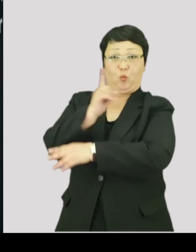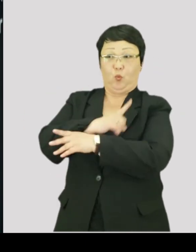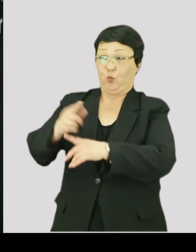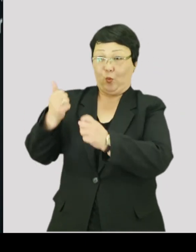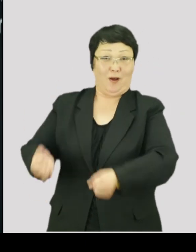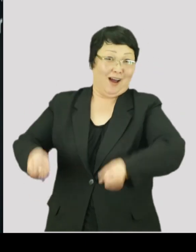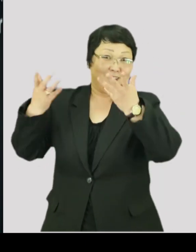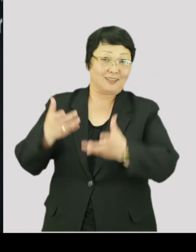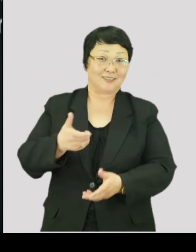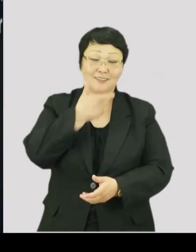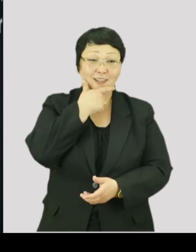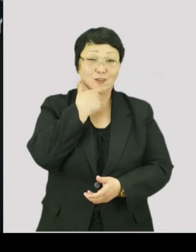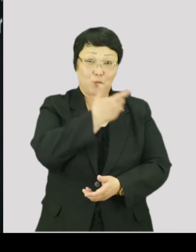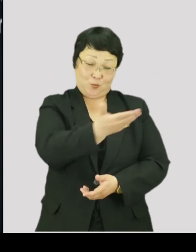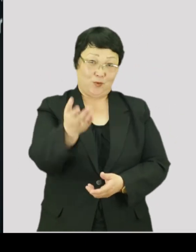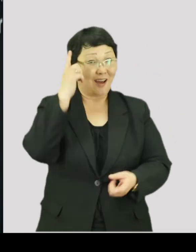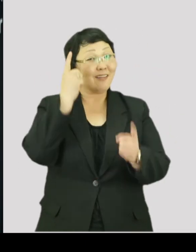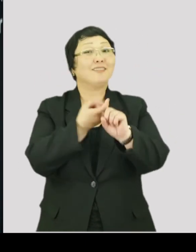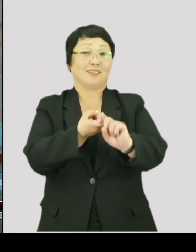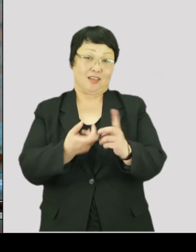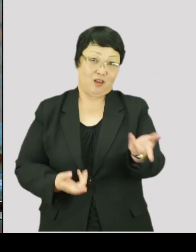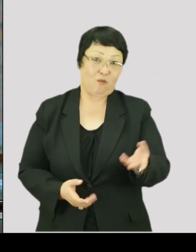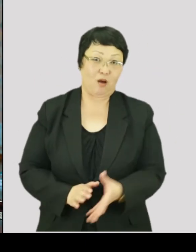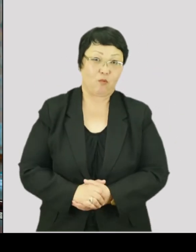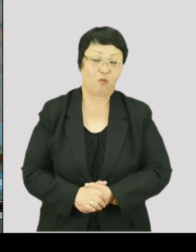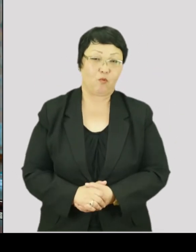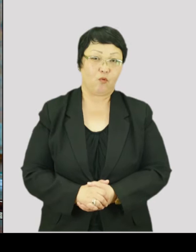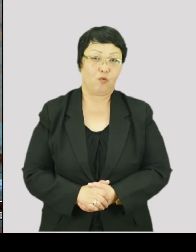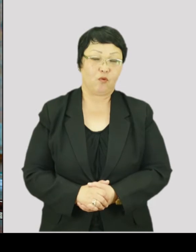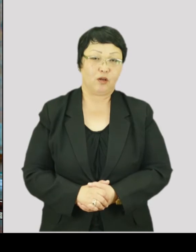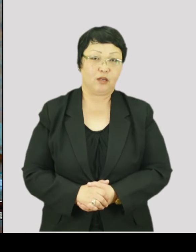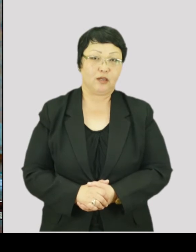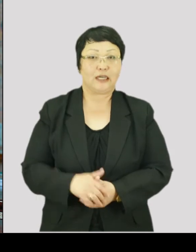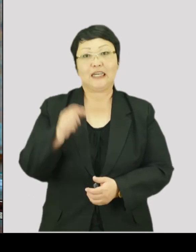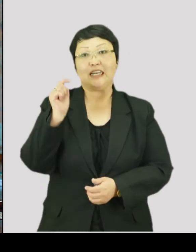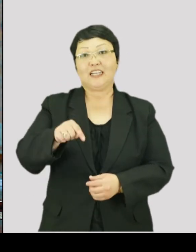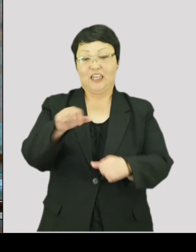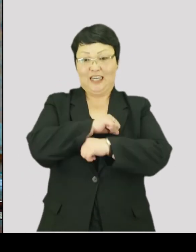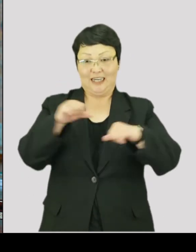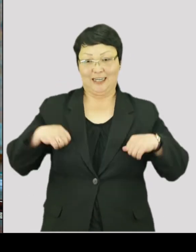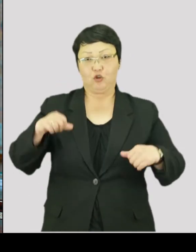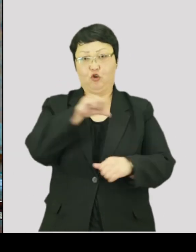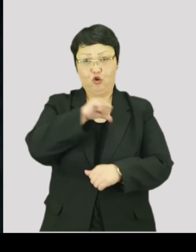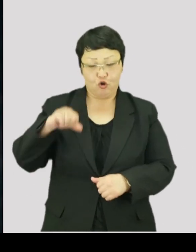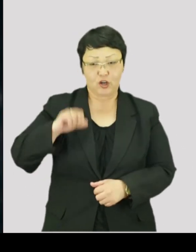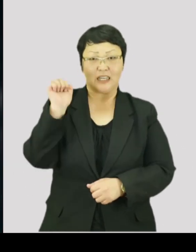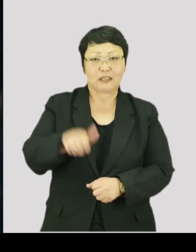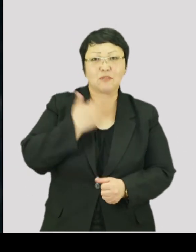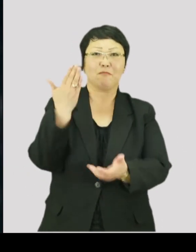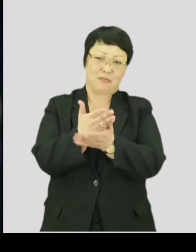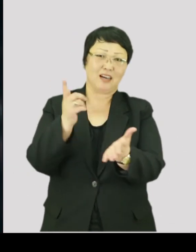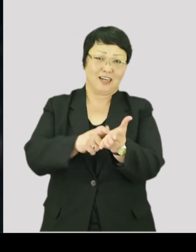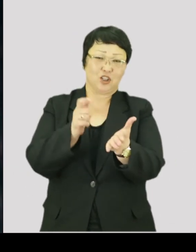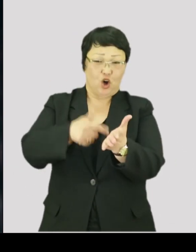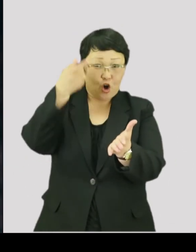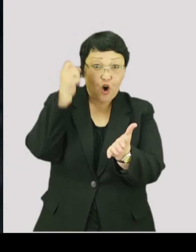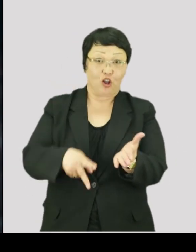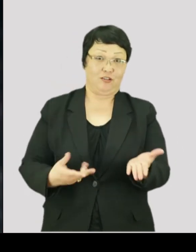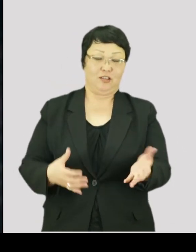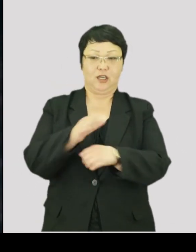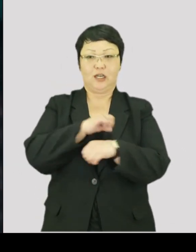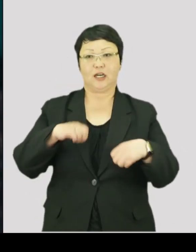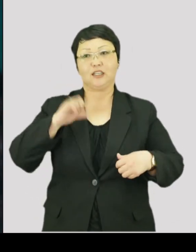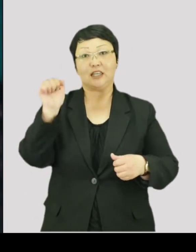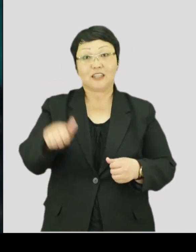чинь тийм одоо таны хүснэр гарах уугүй гэдэг бол эргэлзээд байгаа. Тэгэхээр чинь яг эндээс яг шууд юглаа чинь иргэд нь өөр итвэтэй байхаас өөр аргагүй гэсэн санаа гараад ирж